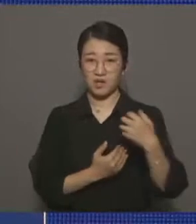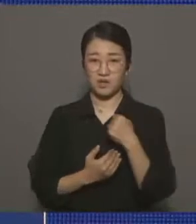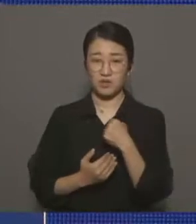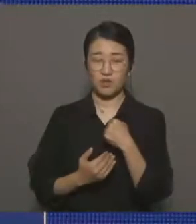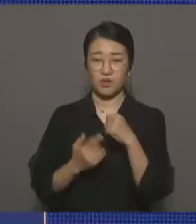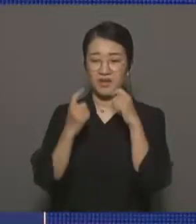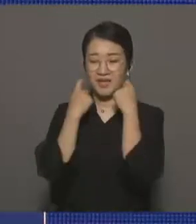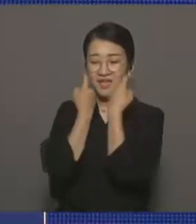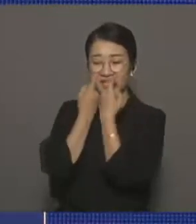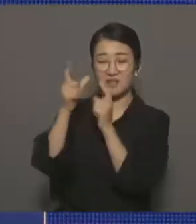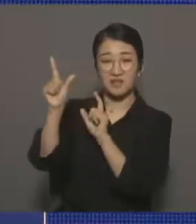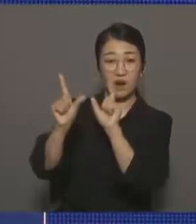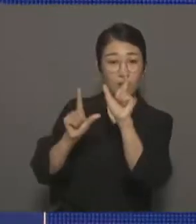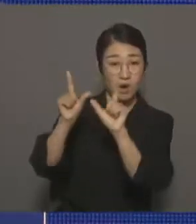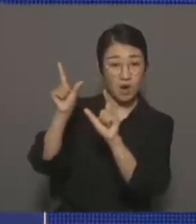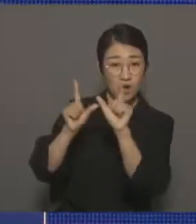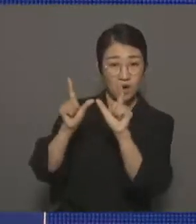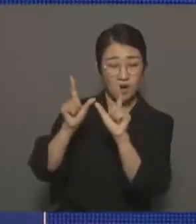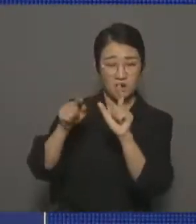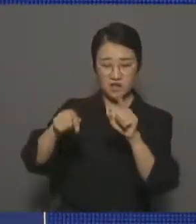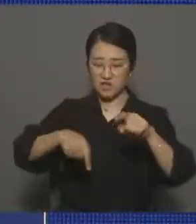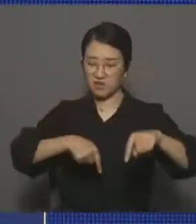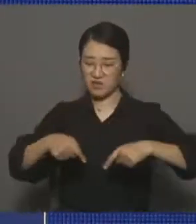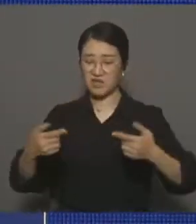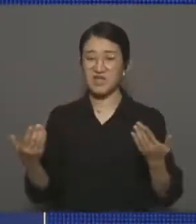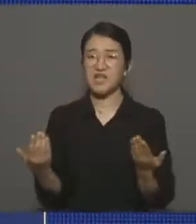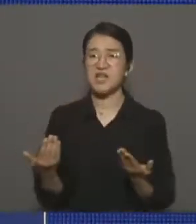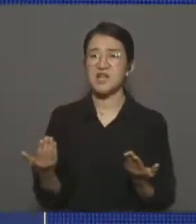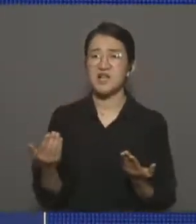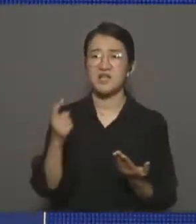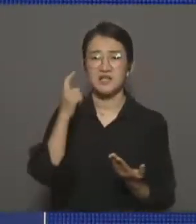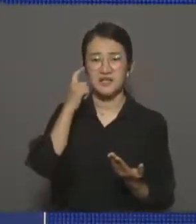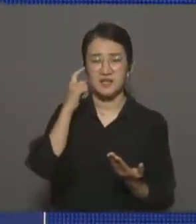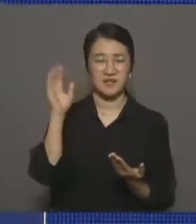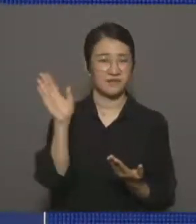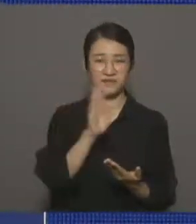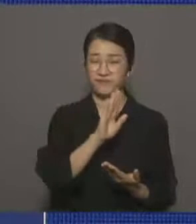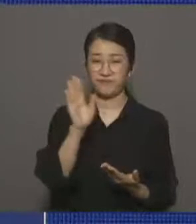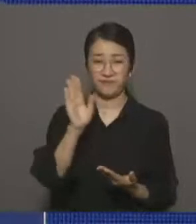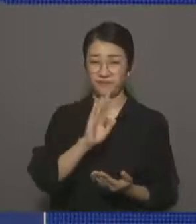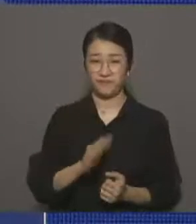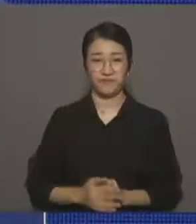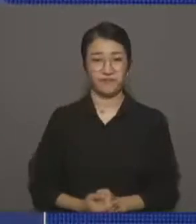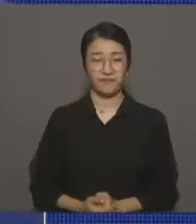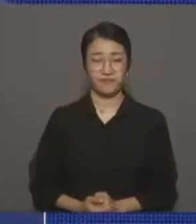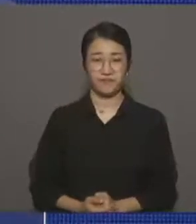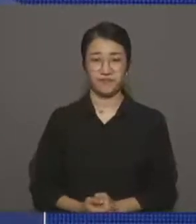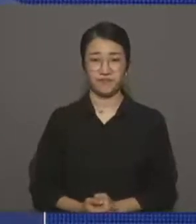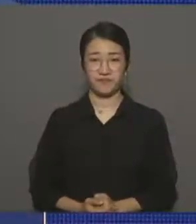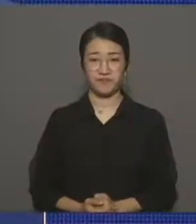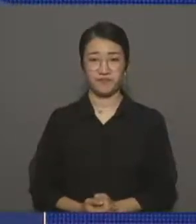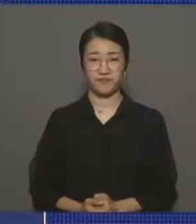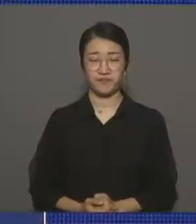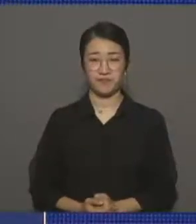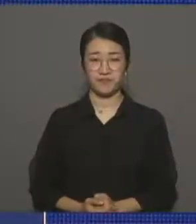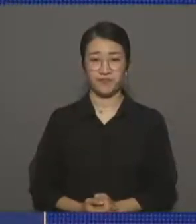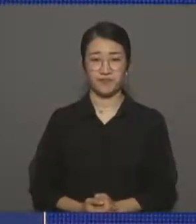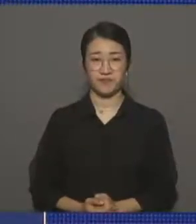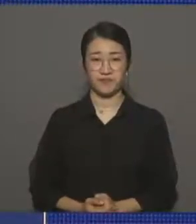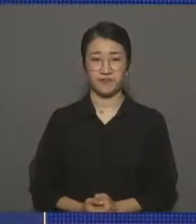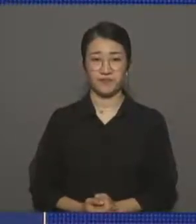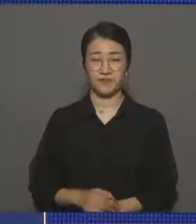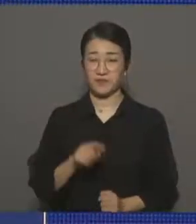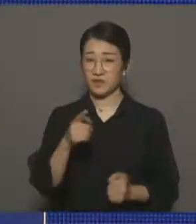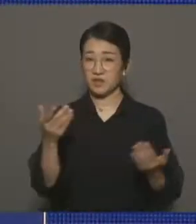이해, 개인적인 정치적인 이익을 도모하려 해서는 안 되는 일입니다. 그런 의심을 받거나 논란이 생기면 그